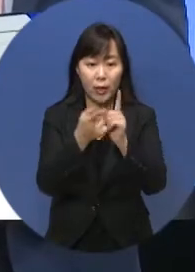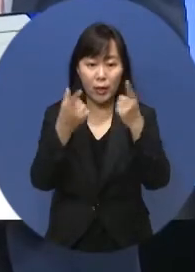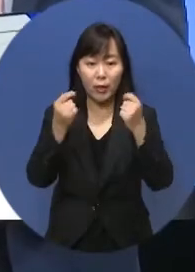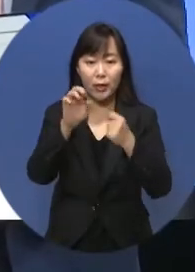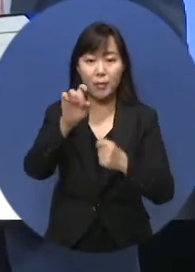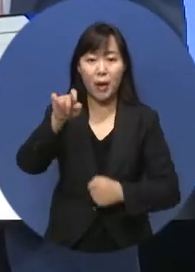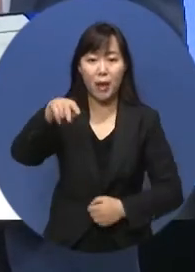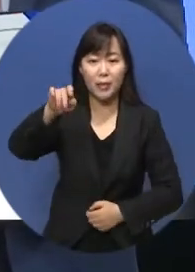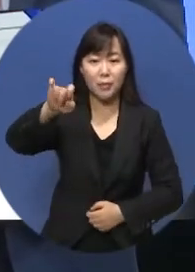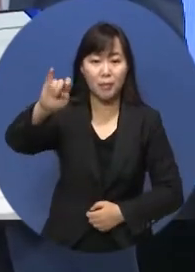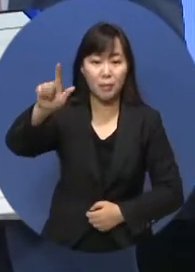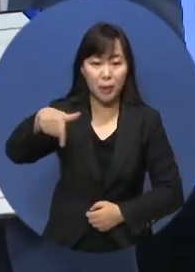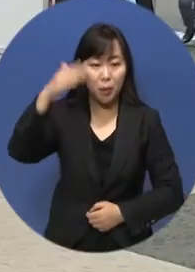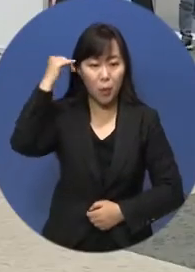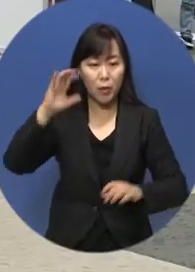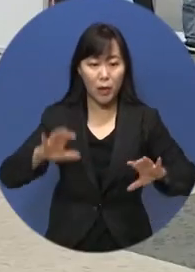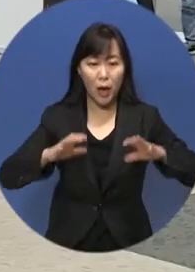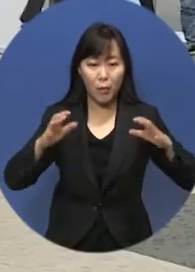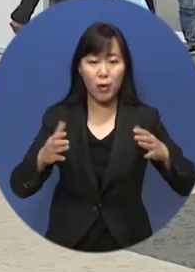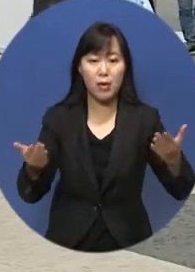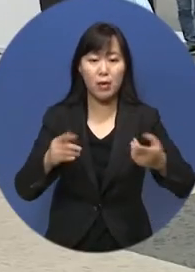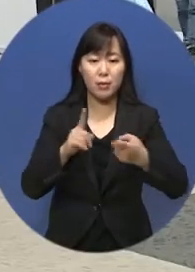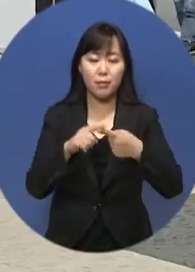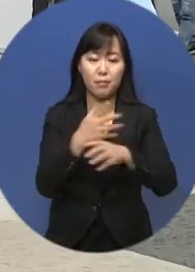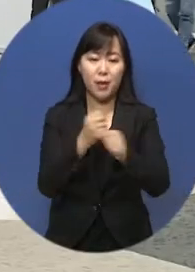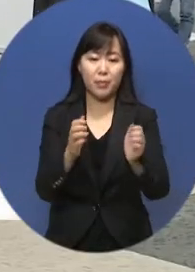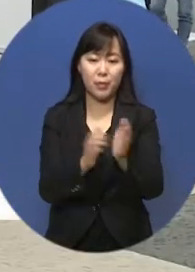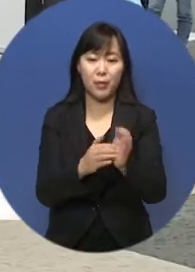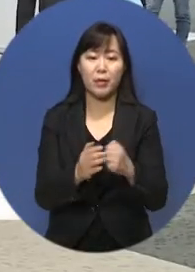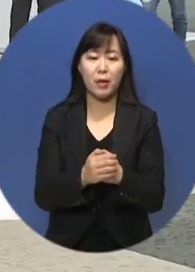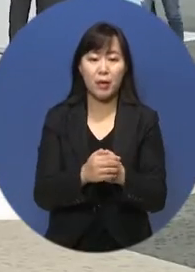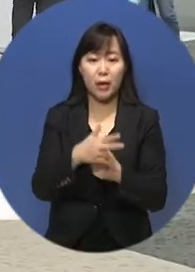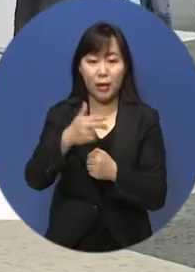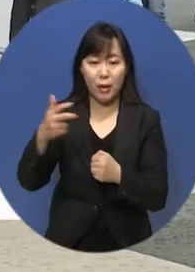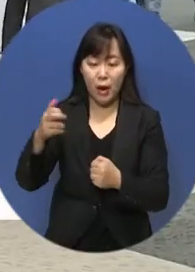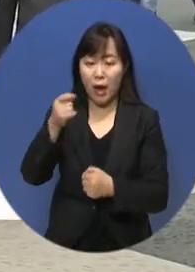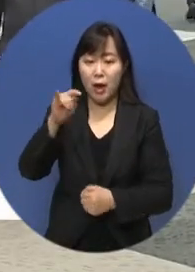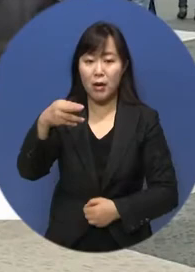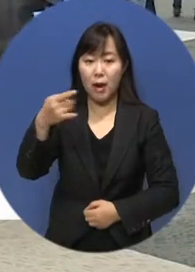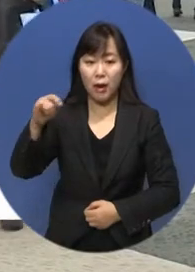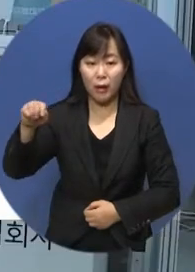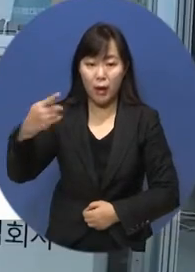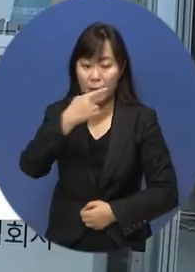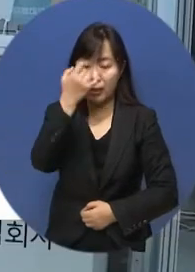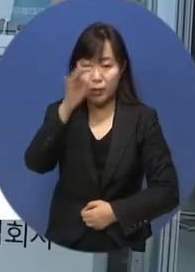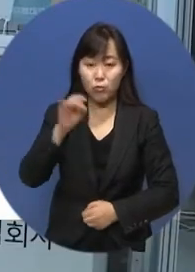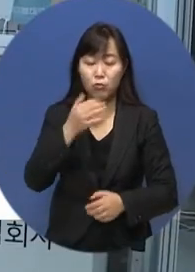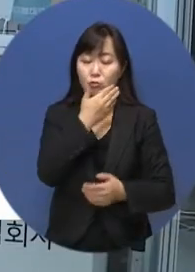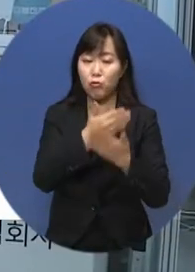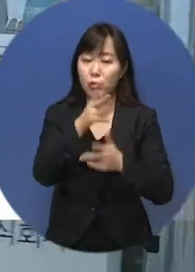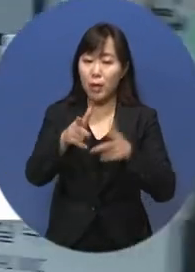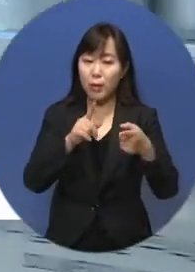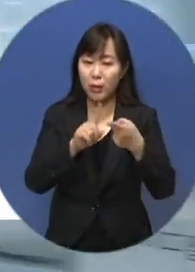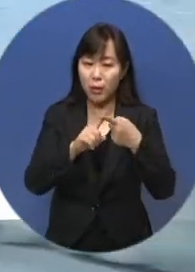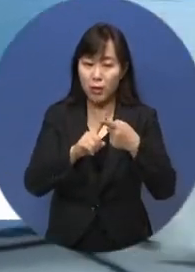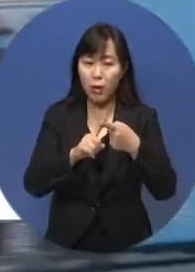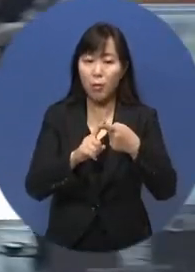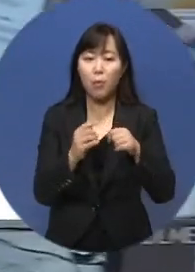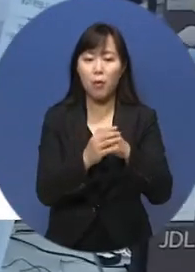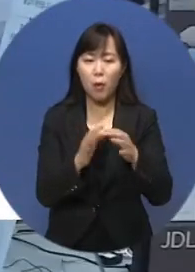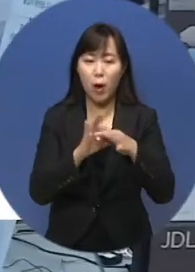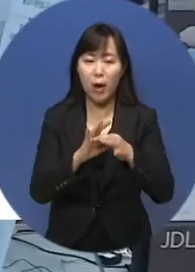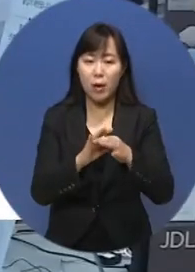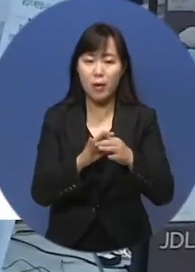코리아와 협약을 체결했습니다. 양 기관이 인도네시아 할랄 인증 주요 사업에 대해 다양한 영업 지원과